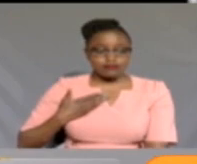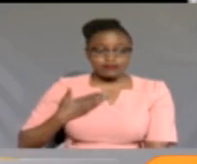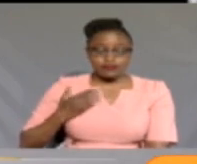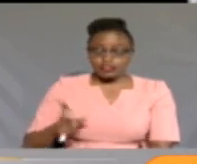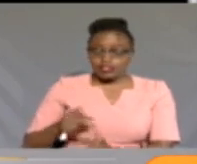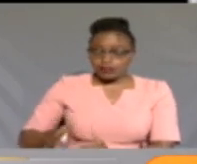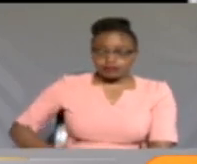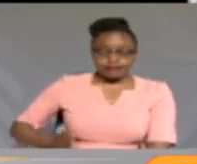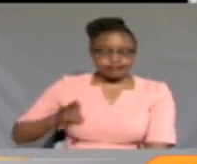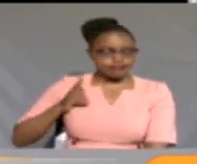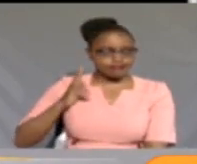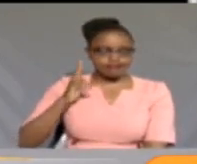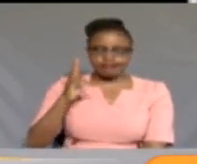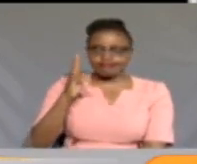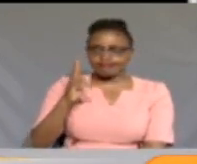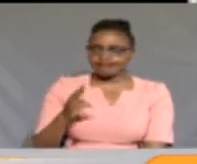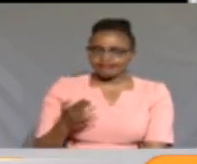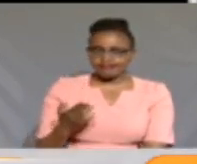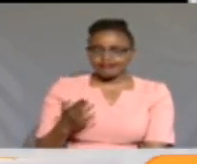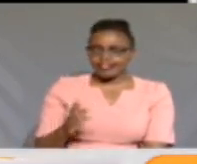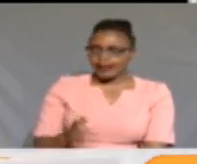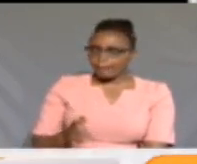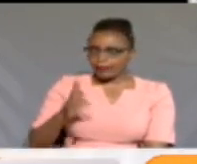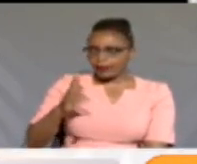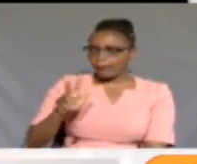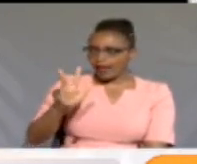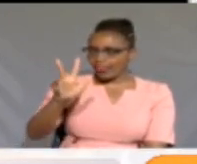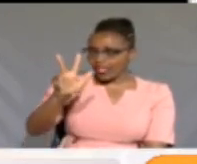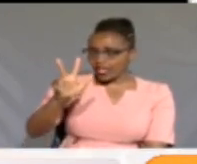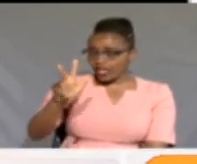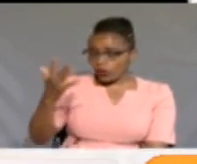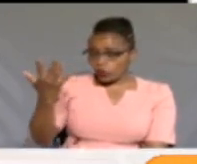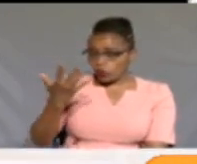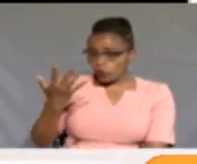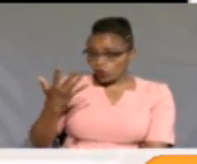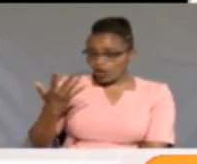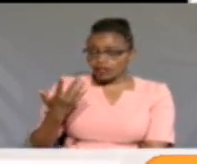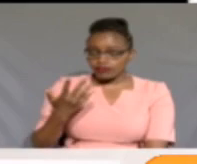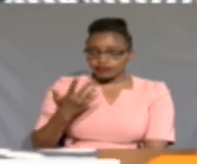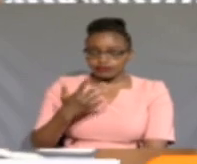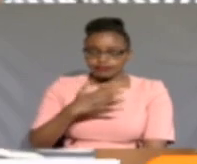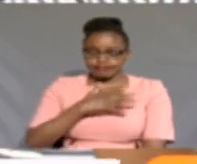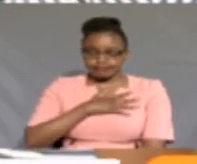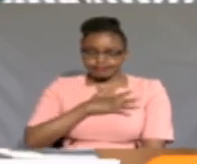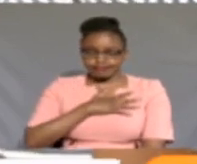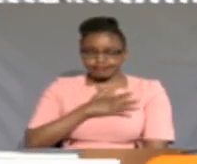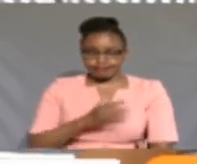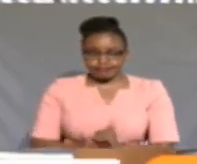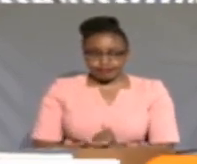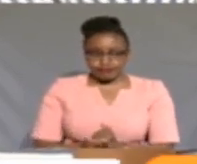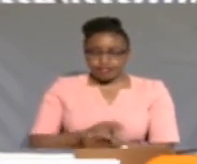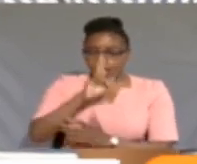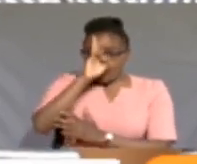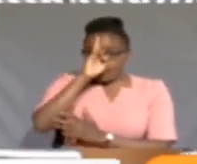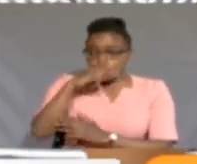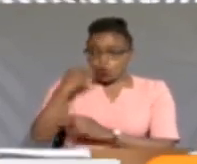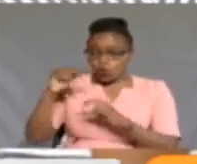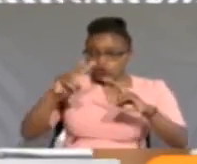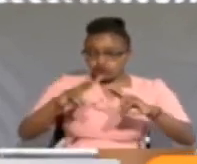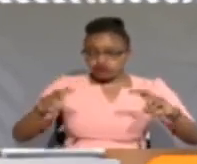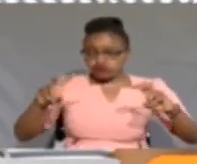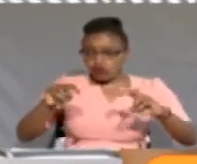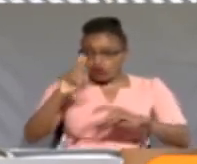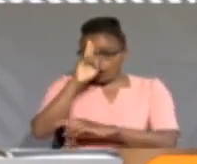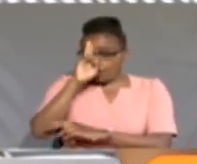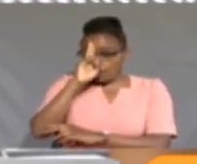Akatoa munduki yake. Akampiga risasi tatu kwa pande ya kushoto ya kifua. Polisi waliofanya msako katika